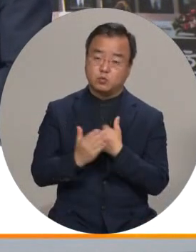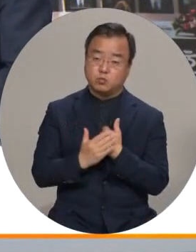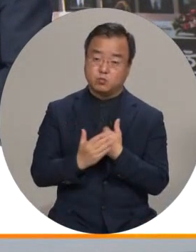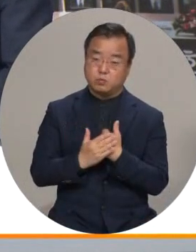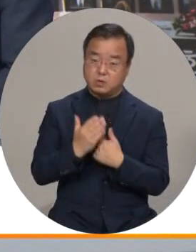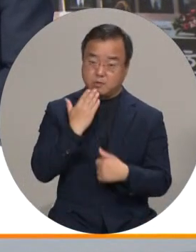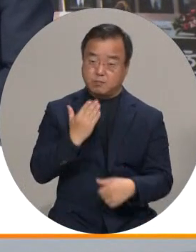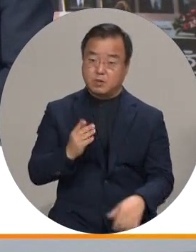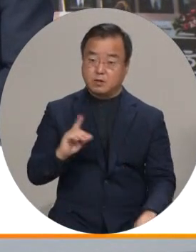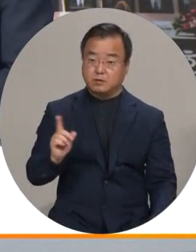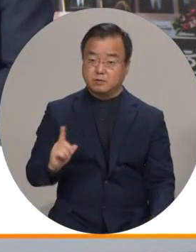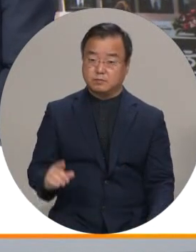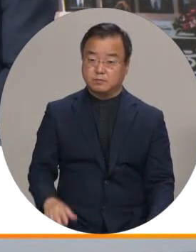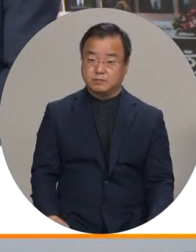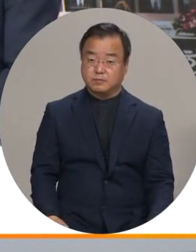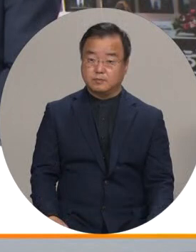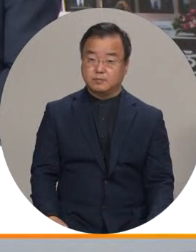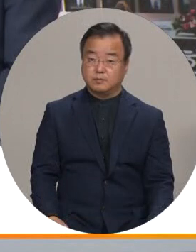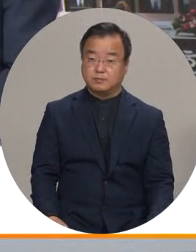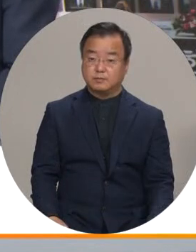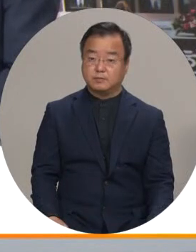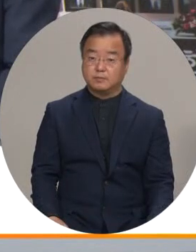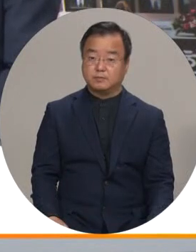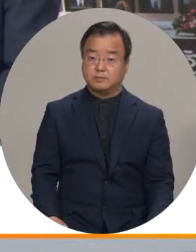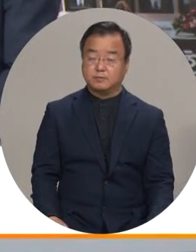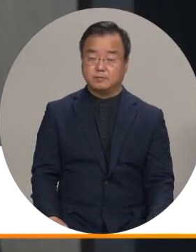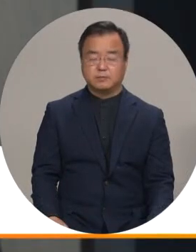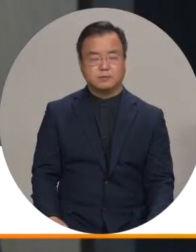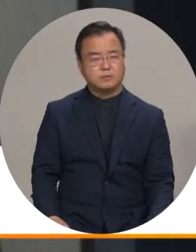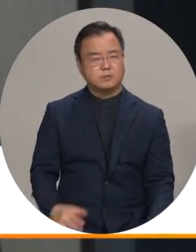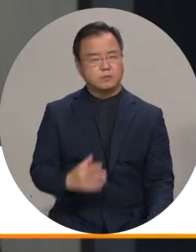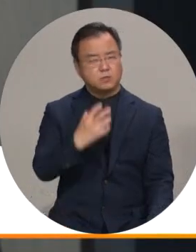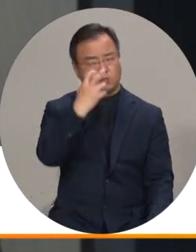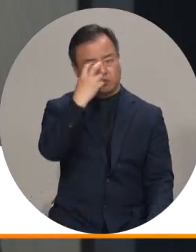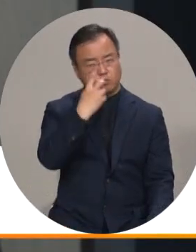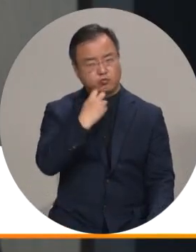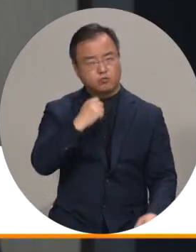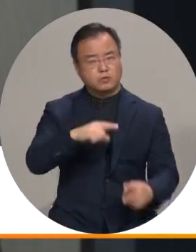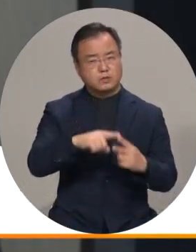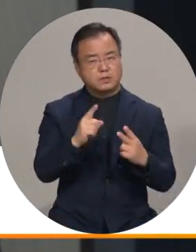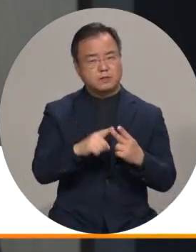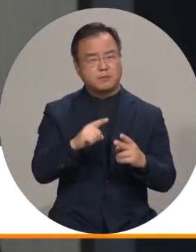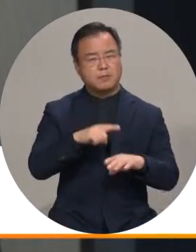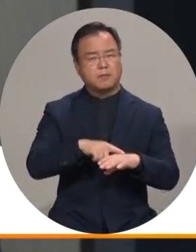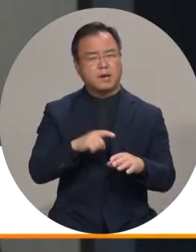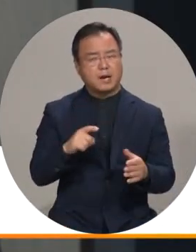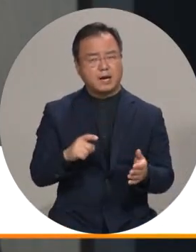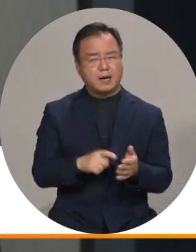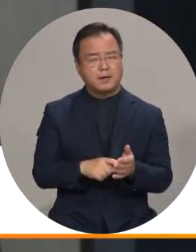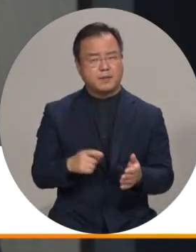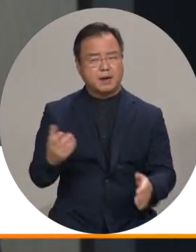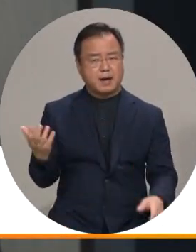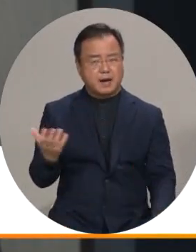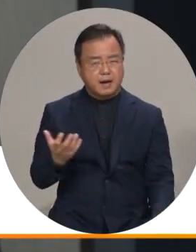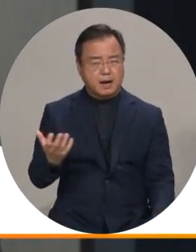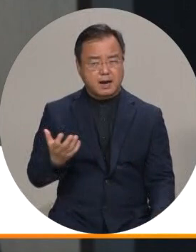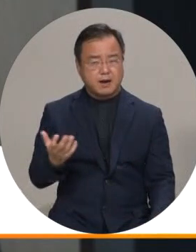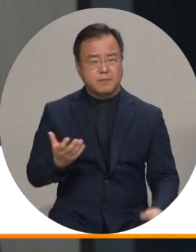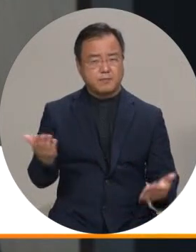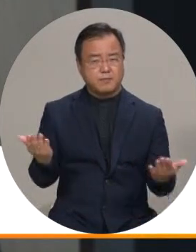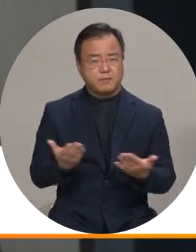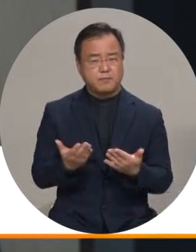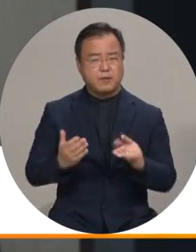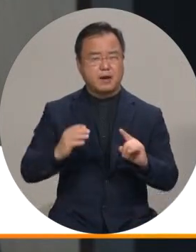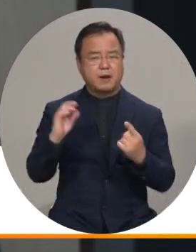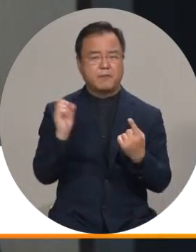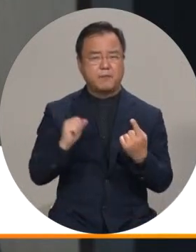있을까요 어 우울이나 뭔가 마음이 아픈 것은 막 100% 완전히